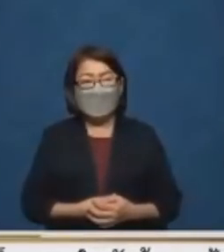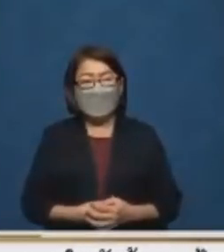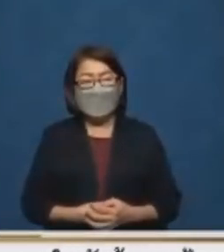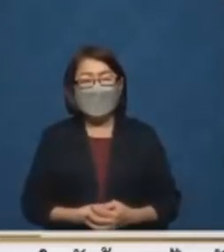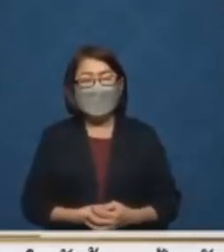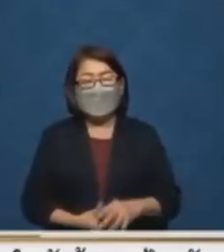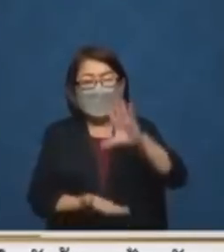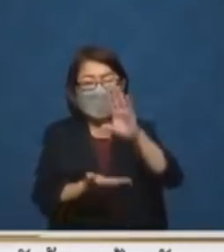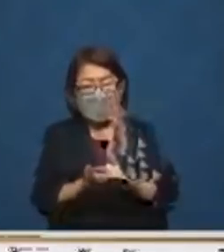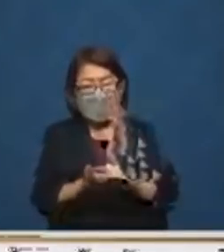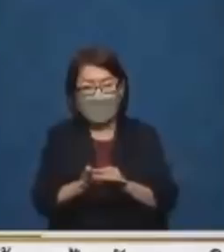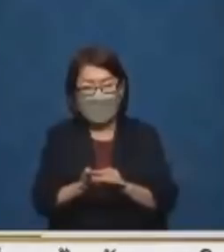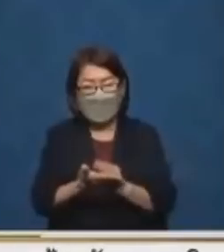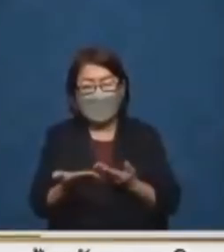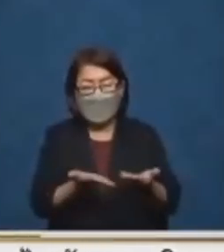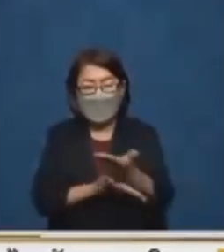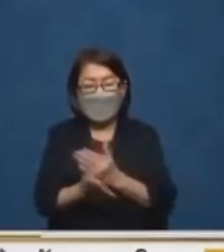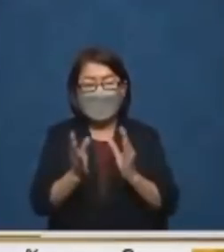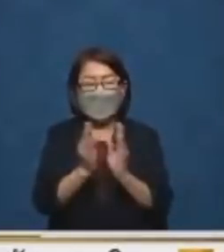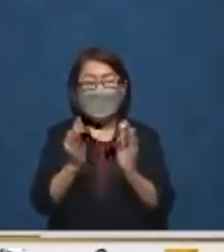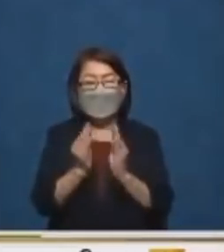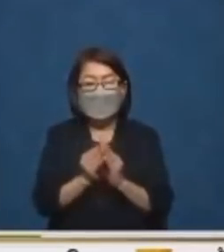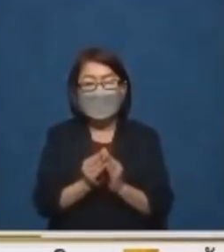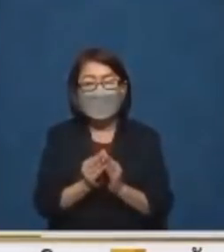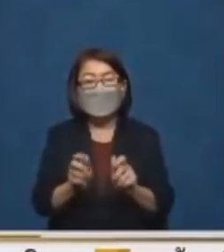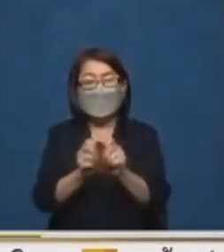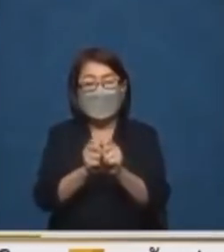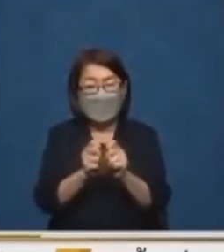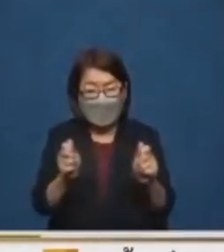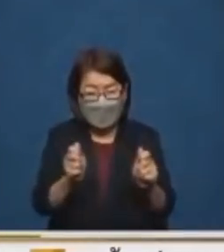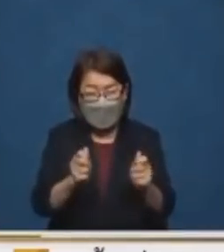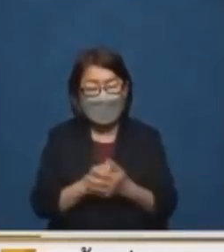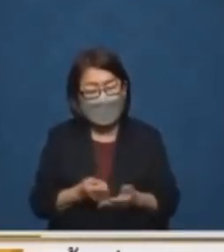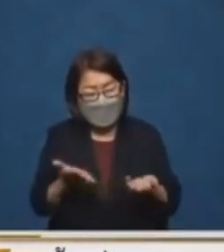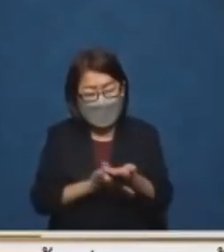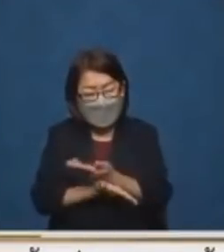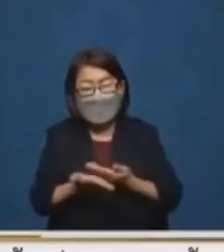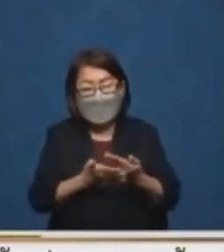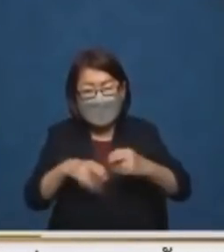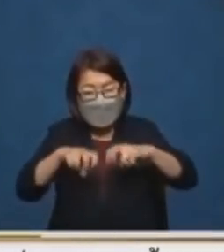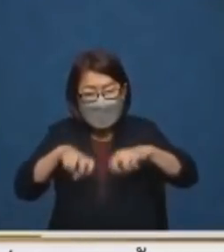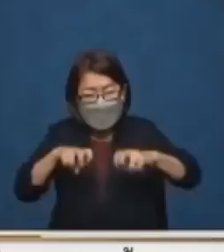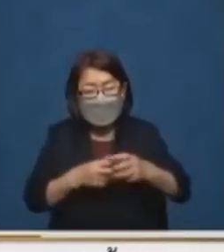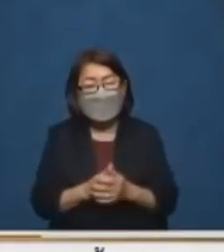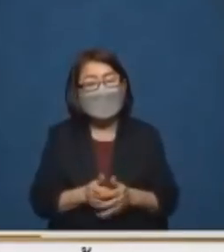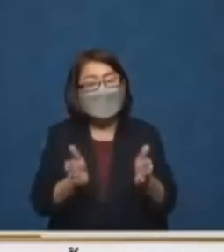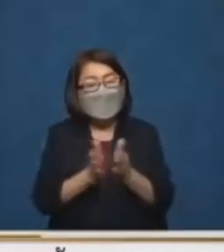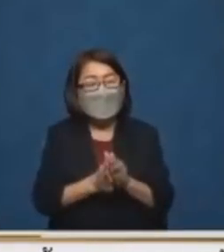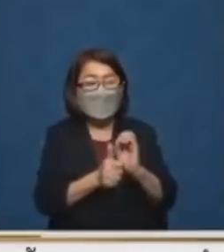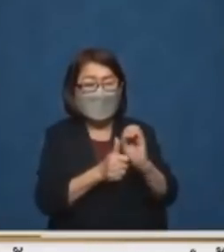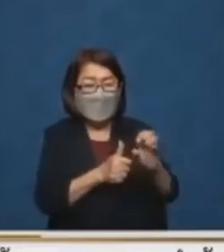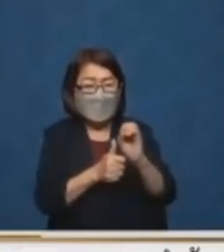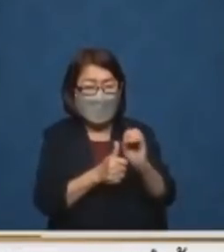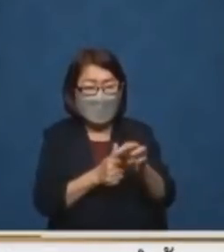เป็นบนทึกการประชุมของคณะอนุกรมาธิการพี่นาการศึษาแวทางและข้อเสนอแ่เพื่อการแ้ไข